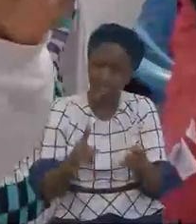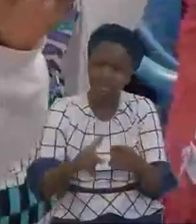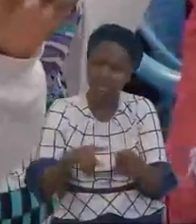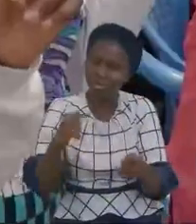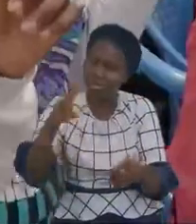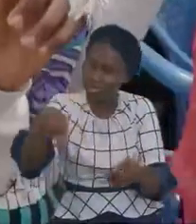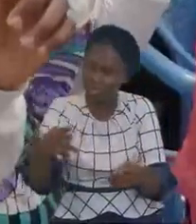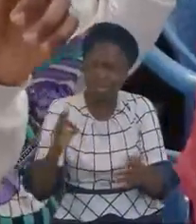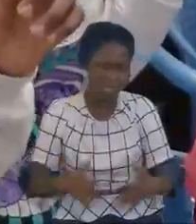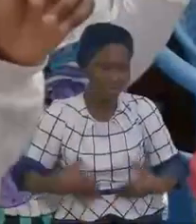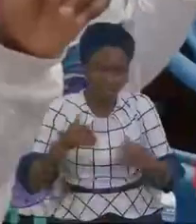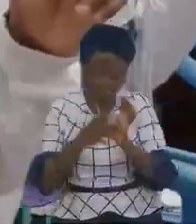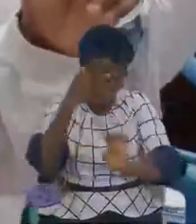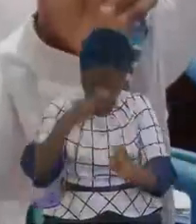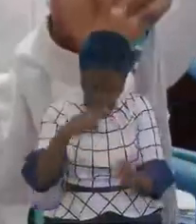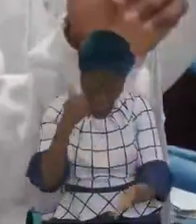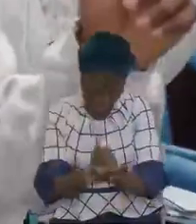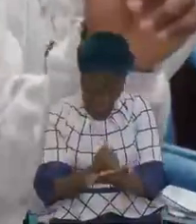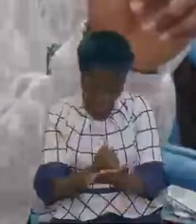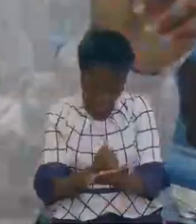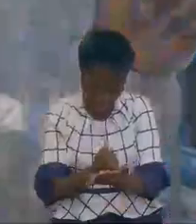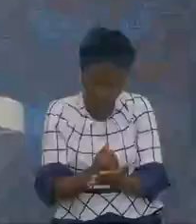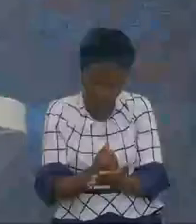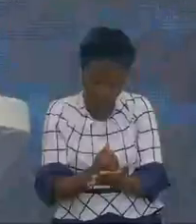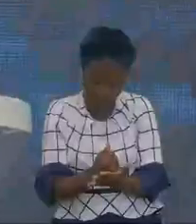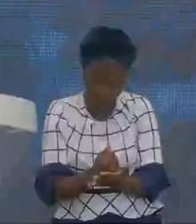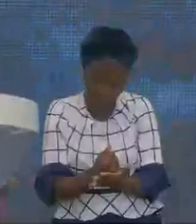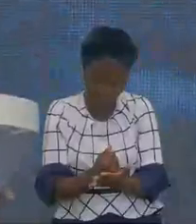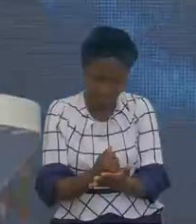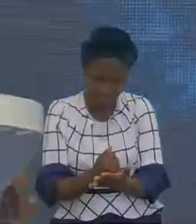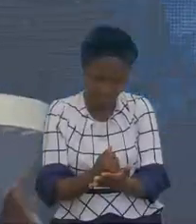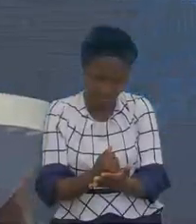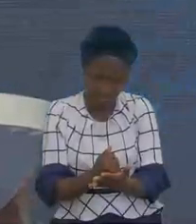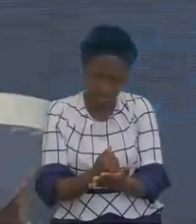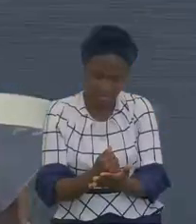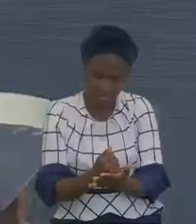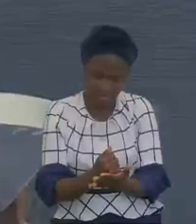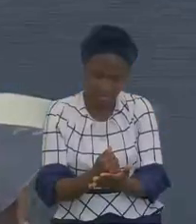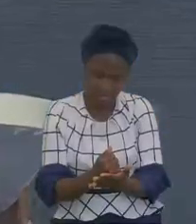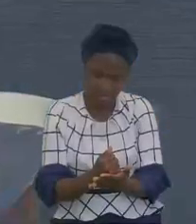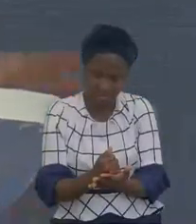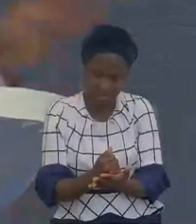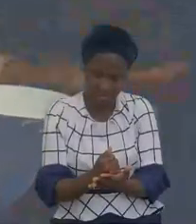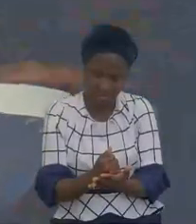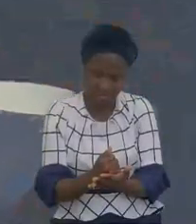de Jésus. ceux qui luttent contre le